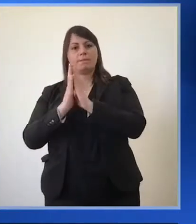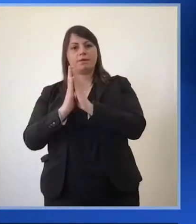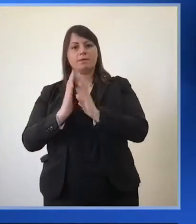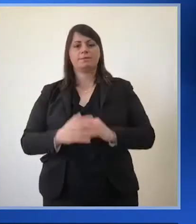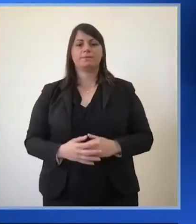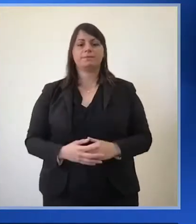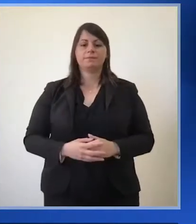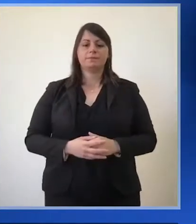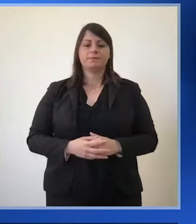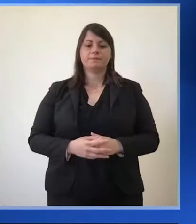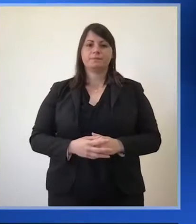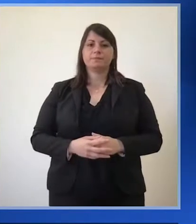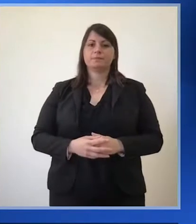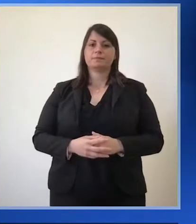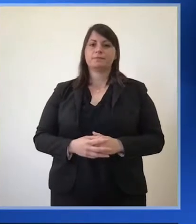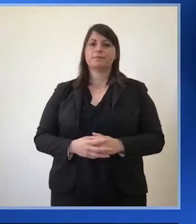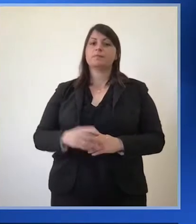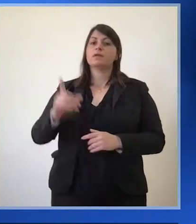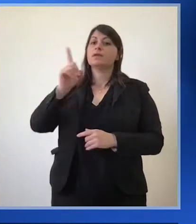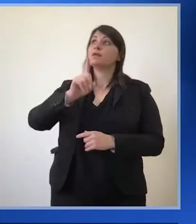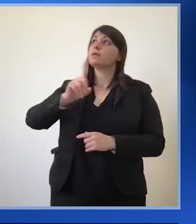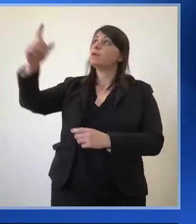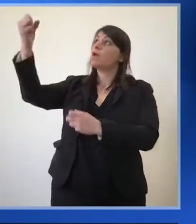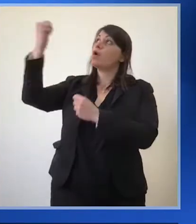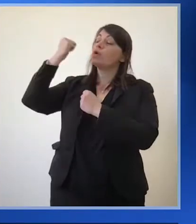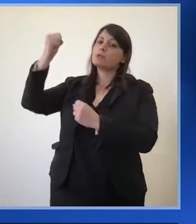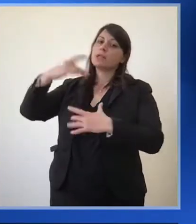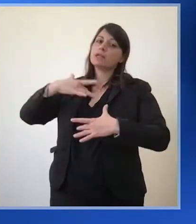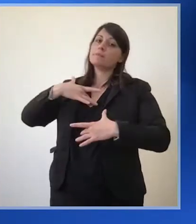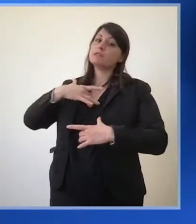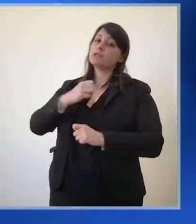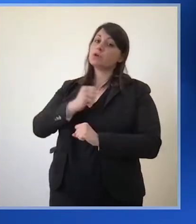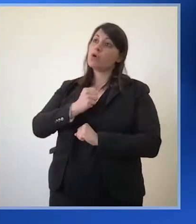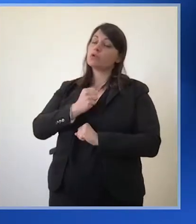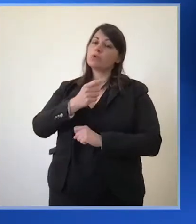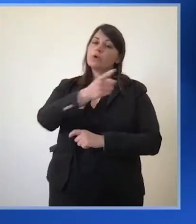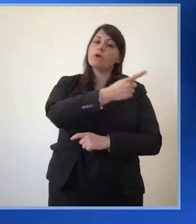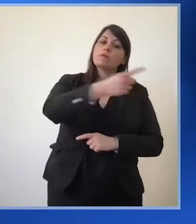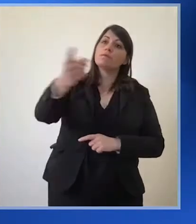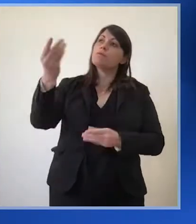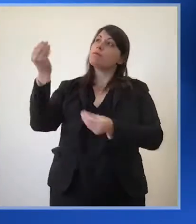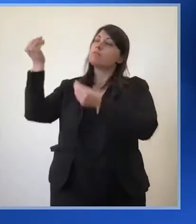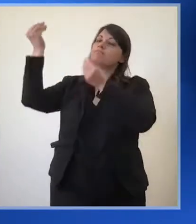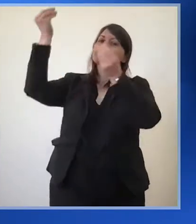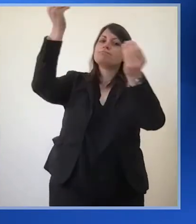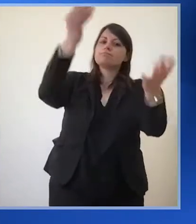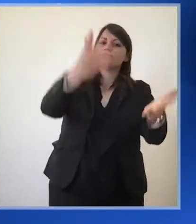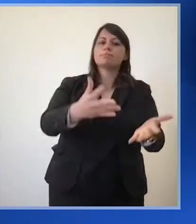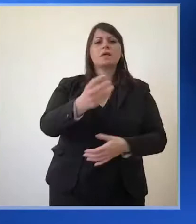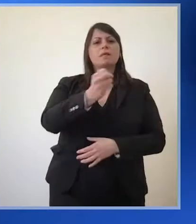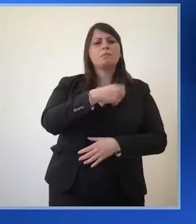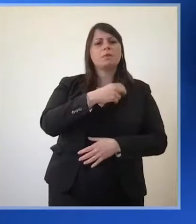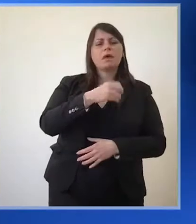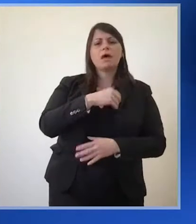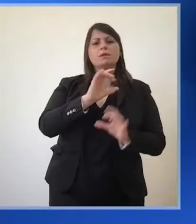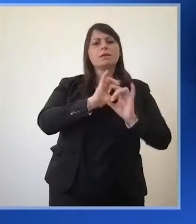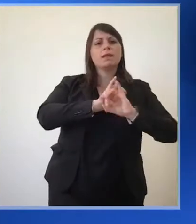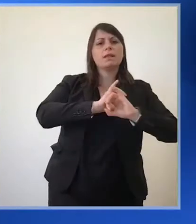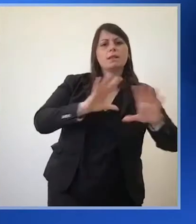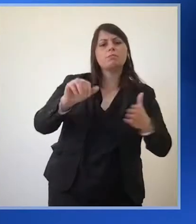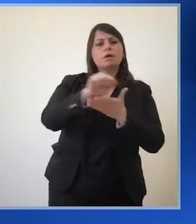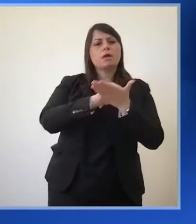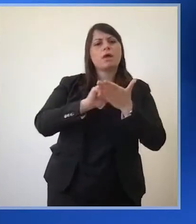Amen. Indulgentia, absolutione, remissione, omnium peccatorum vestrorum, spatium vere